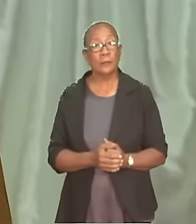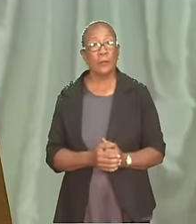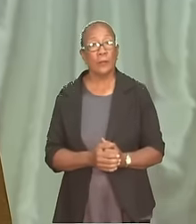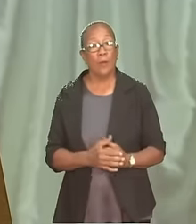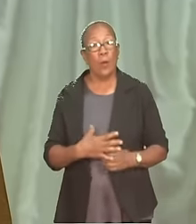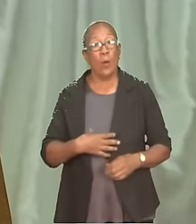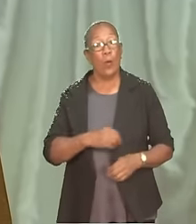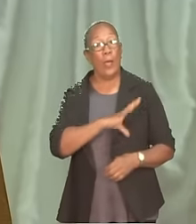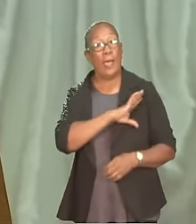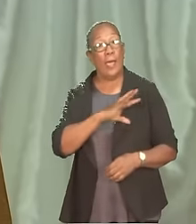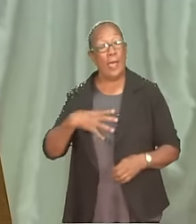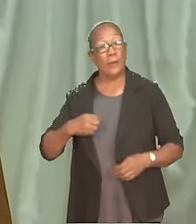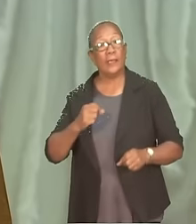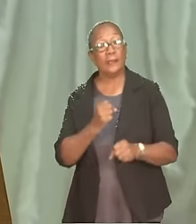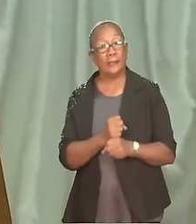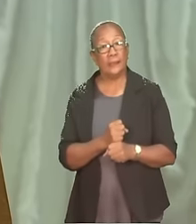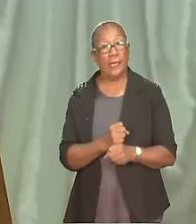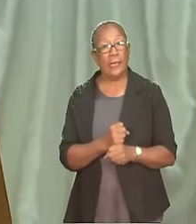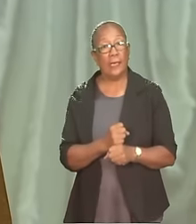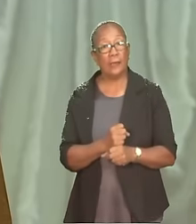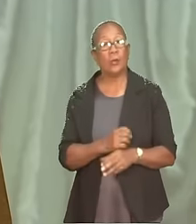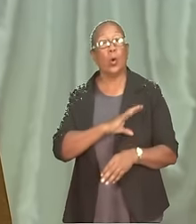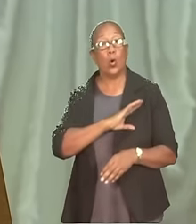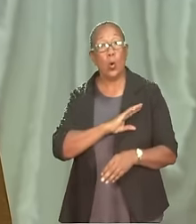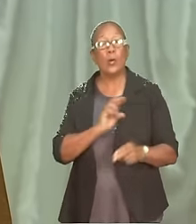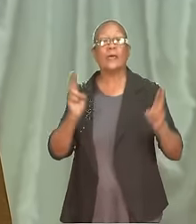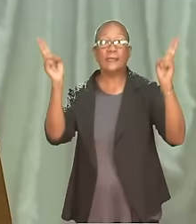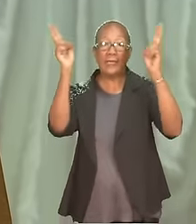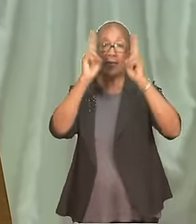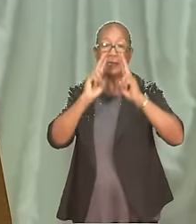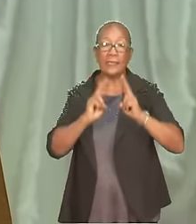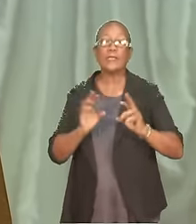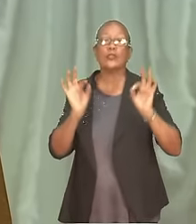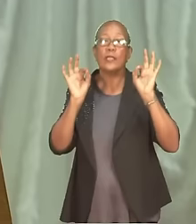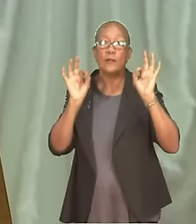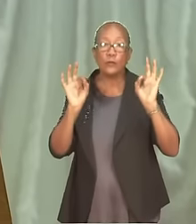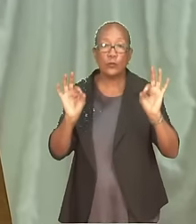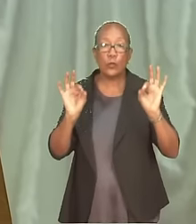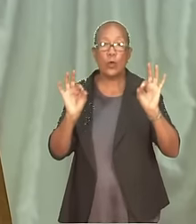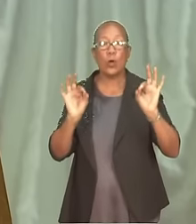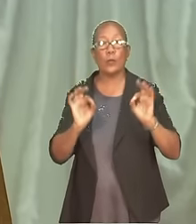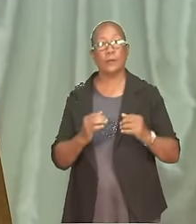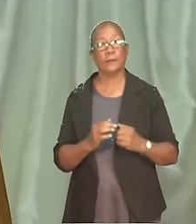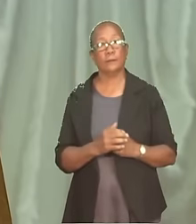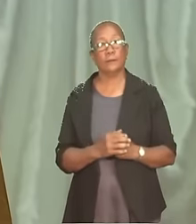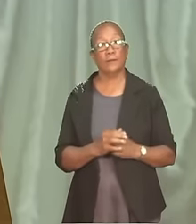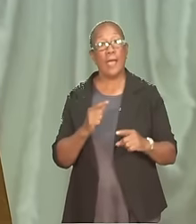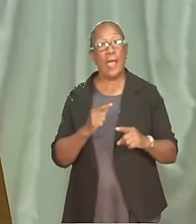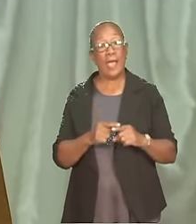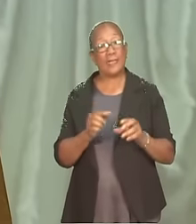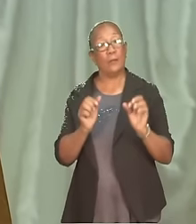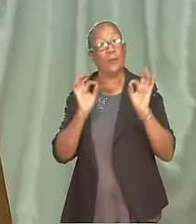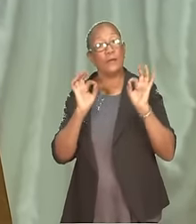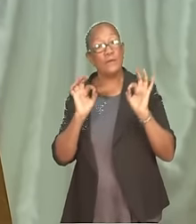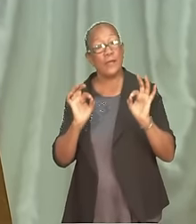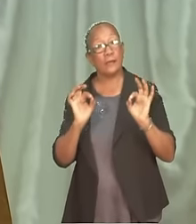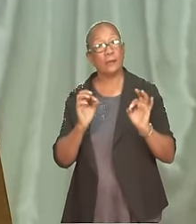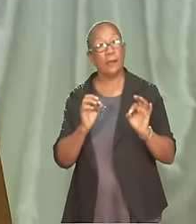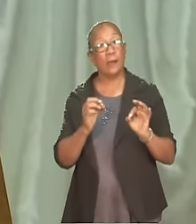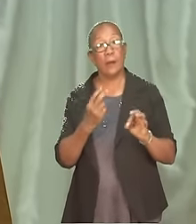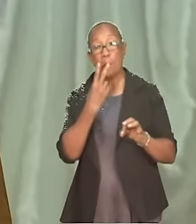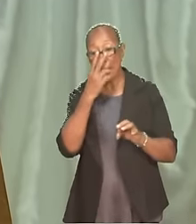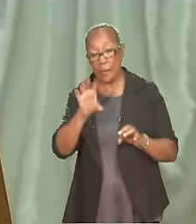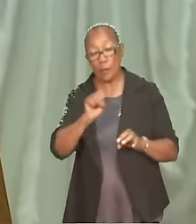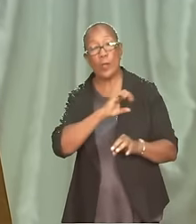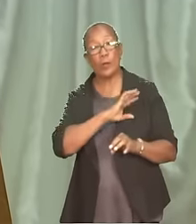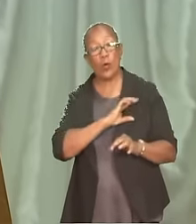We hebben dat gedaan op basis van ook het internationaal vertrouwen, mijn mensen. En die effecten merken we. Ik ga je